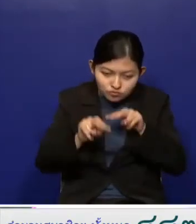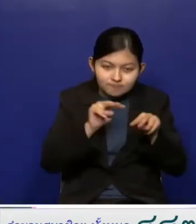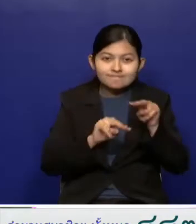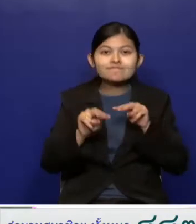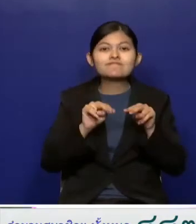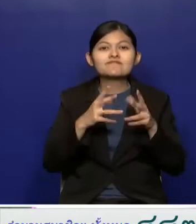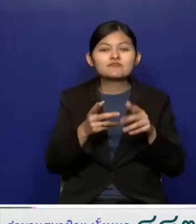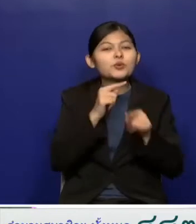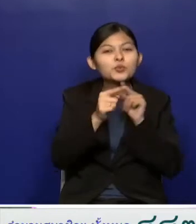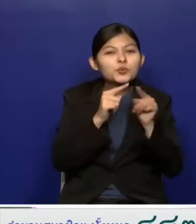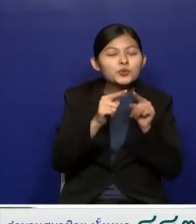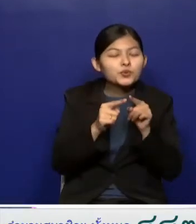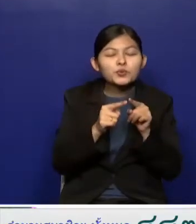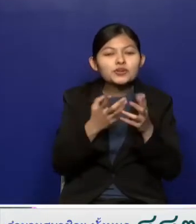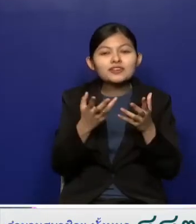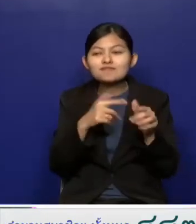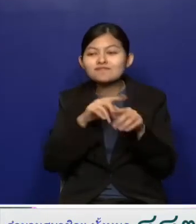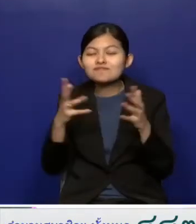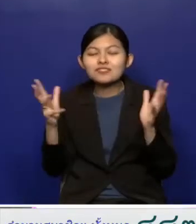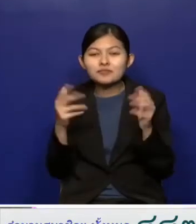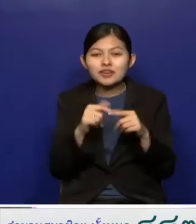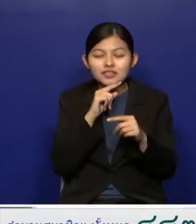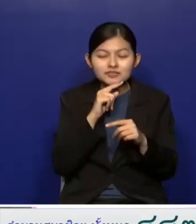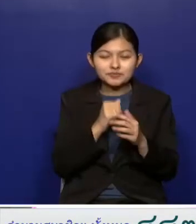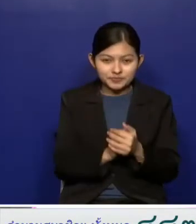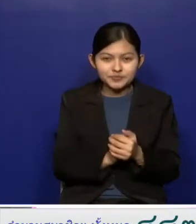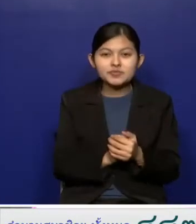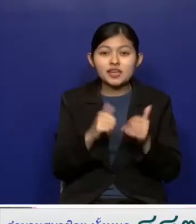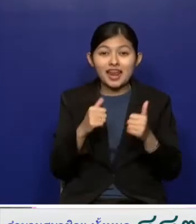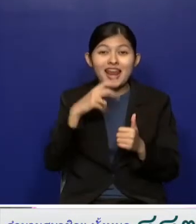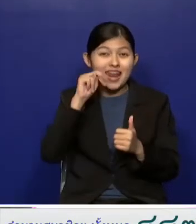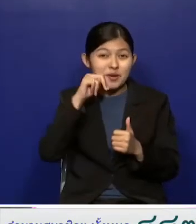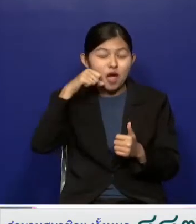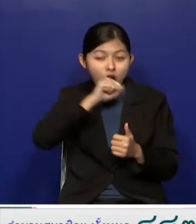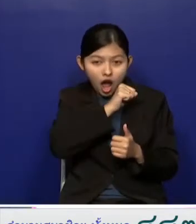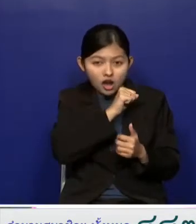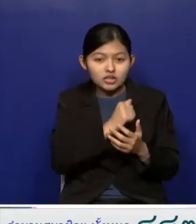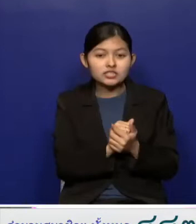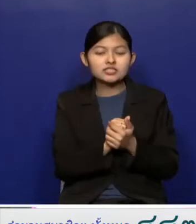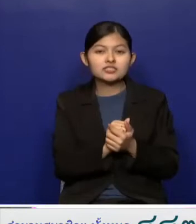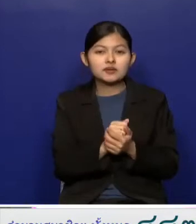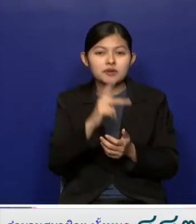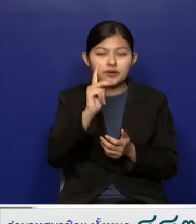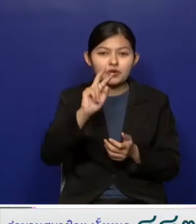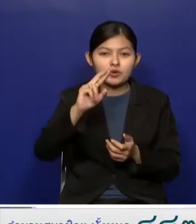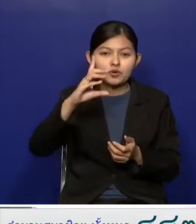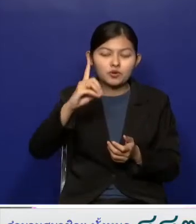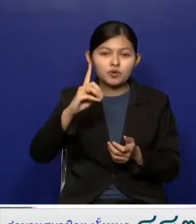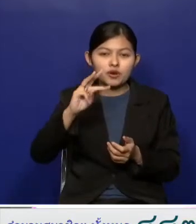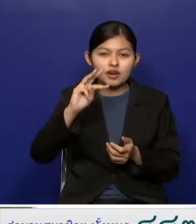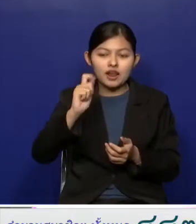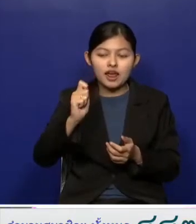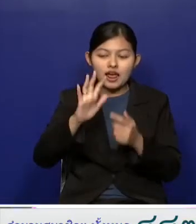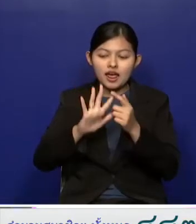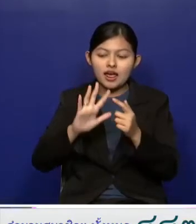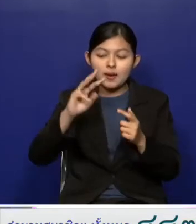กันหลายอย่างซึ่งจะไม่รบกวนเวลาในตรงนี้นอกจากนี้น้ำอ้อยนำไปผลิตเป็นกรดอะมิโนเป็นยารักษาโร